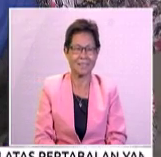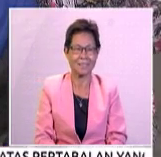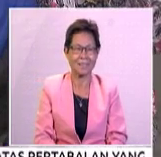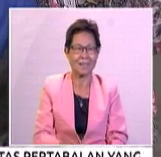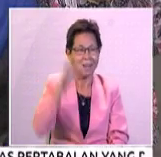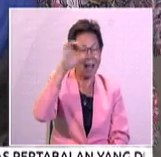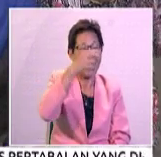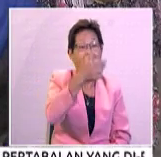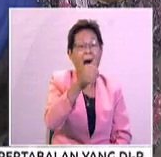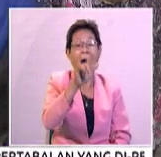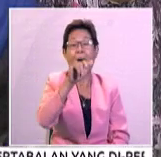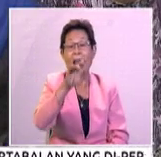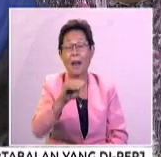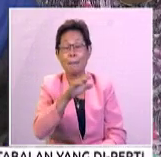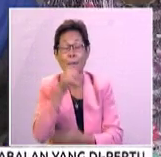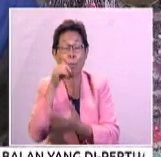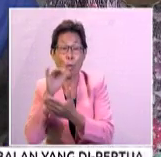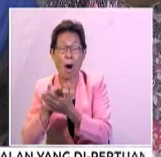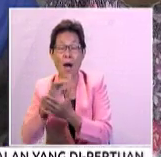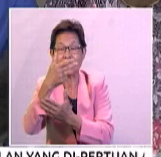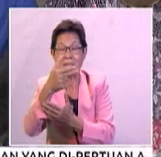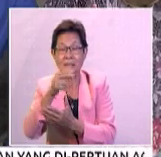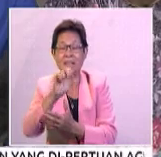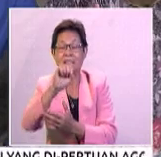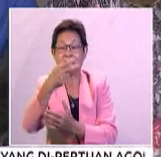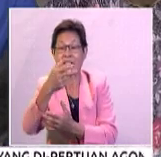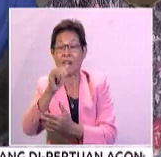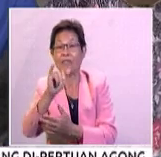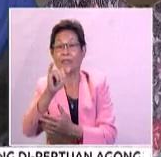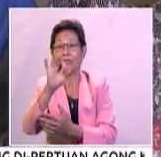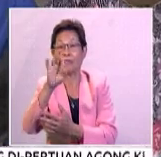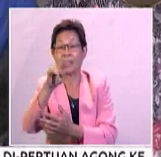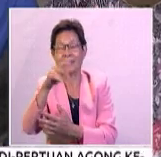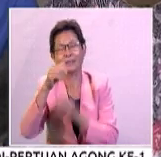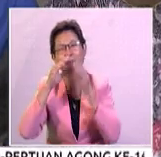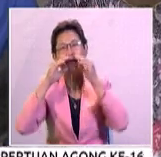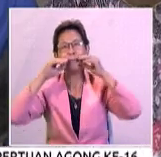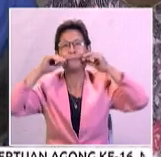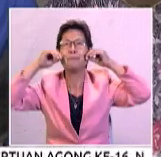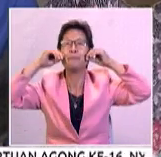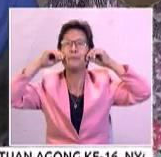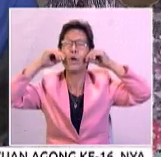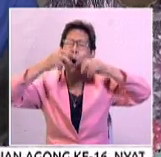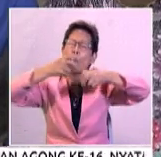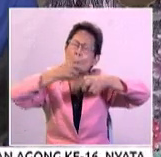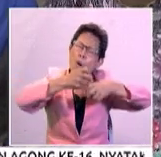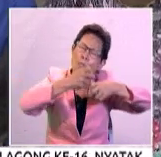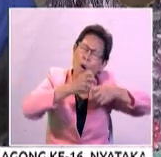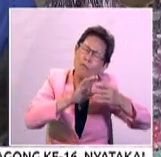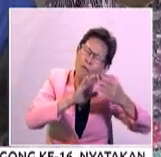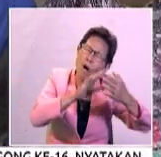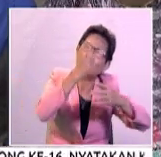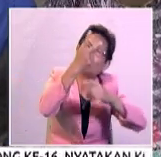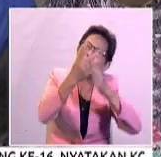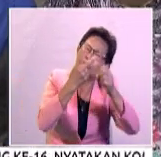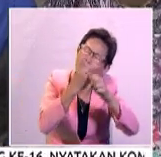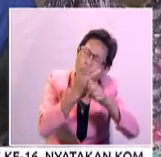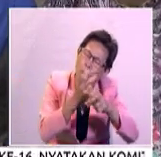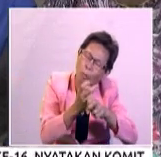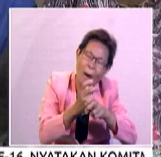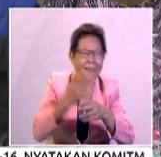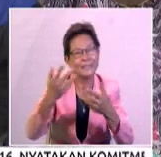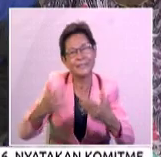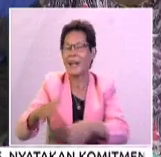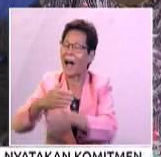Cik Abdul Halim Mamat dan Syafinas Hazamuddin kini mampu tersenyum lebar apabila kesulitan yang dihadapi hampir 2 tahun itu